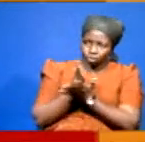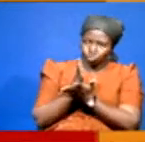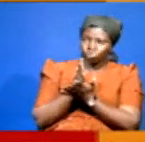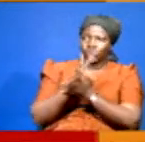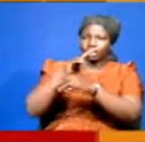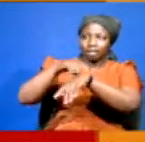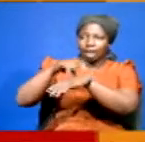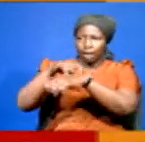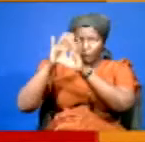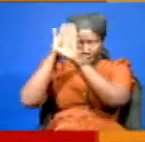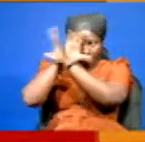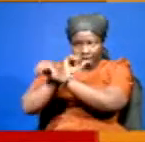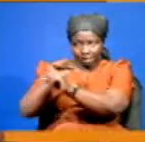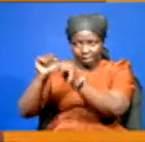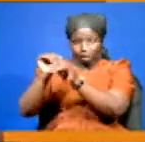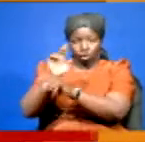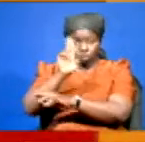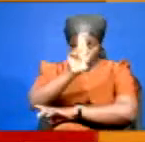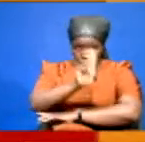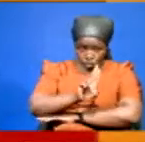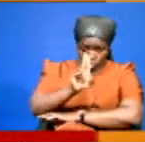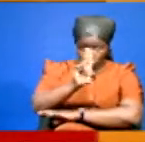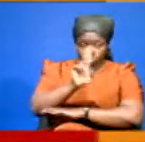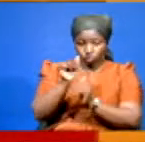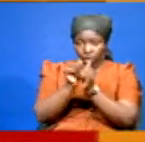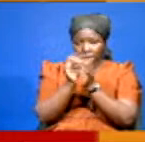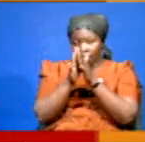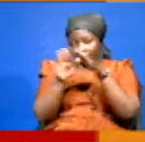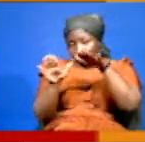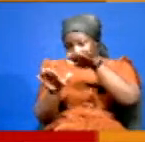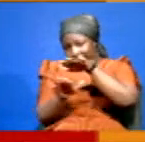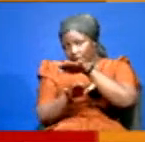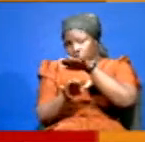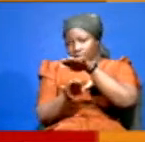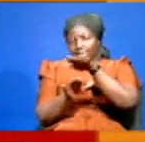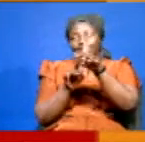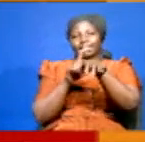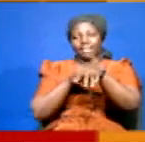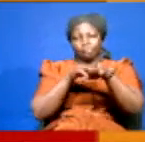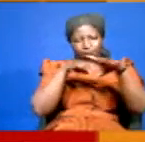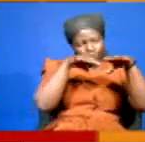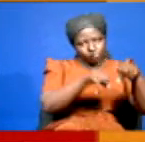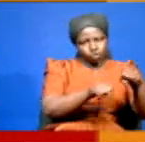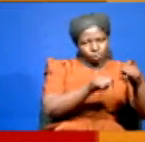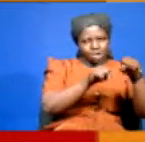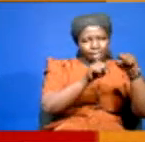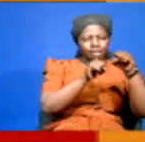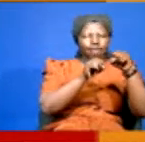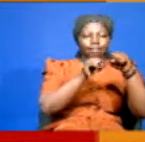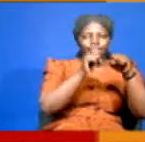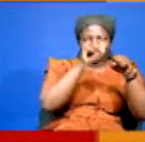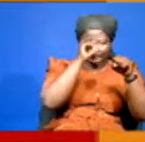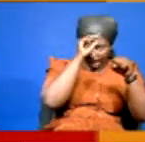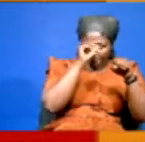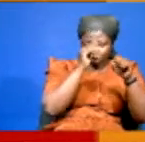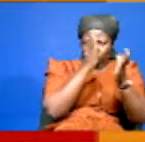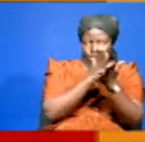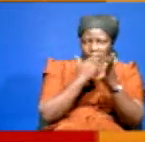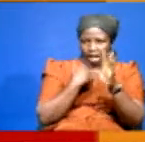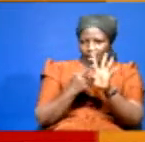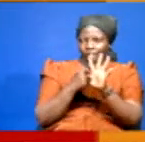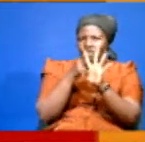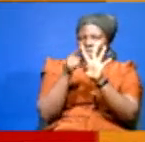na naibu wake zile kitambo walichukua serikali, walikuwa na big four agenda, na moja wapo ilikuwa